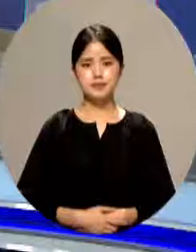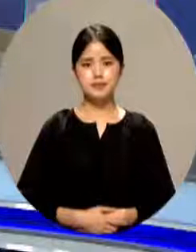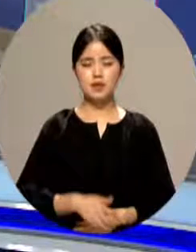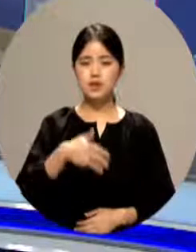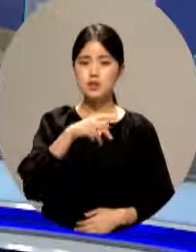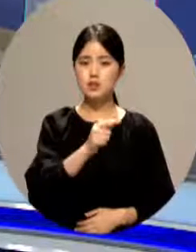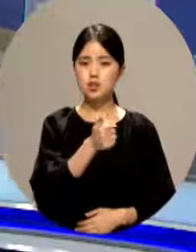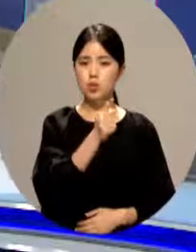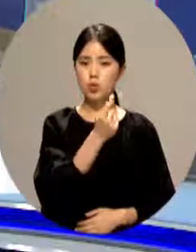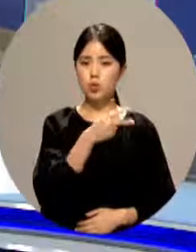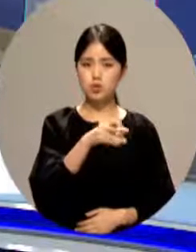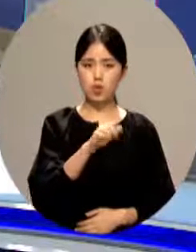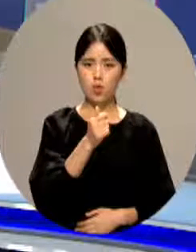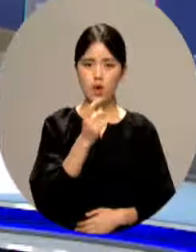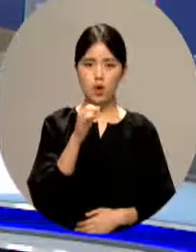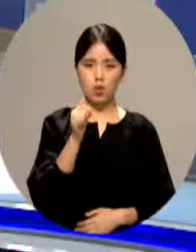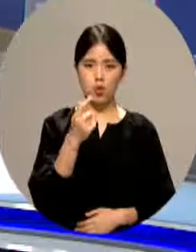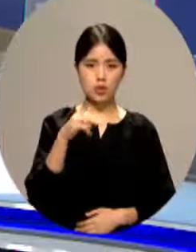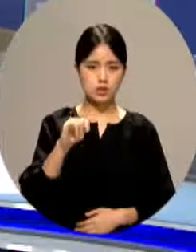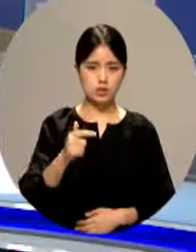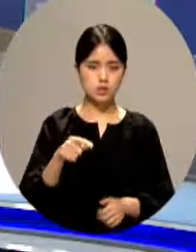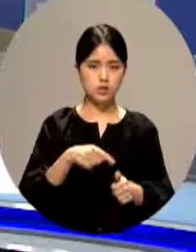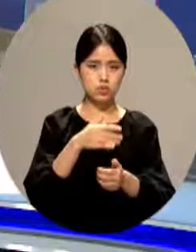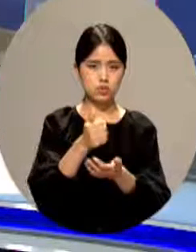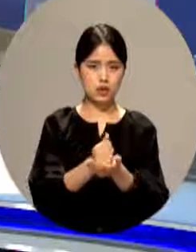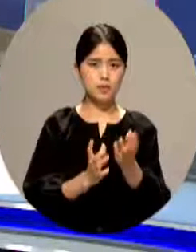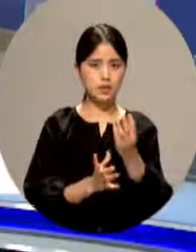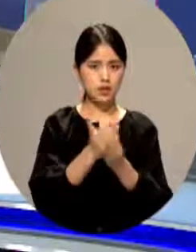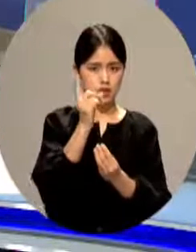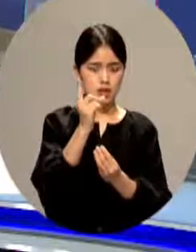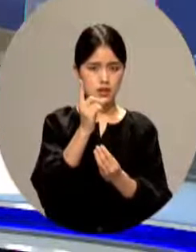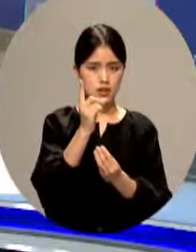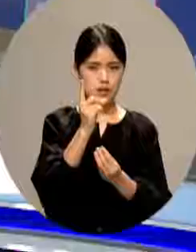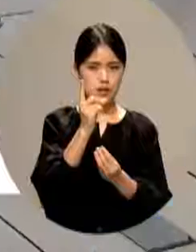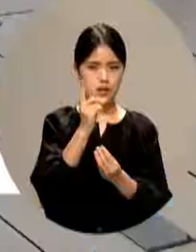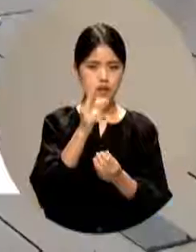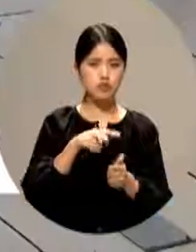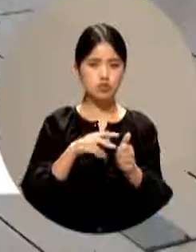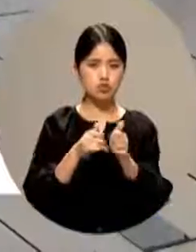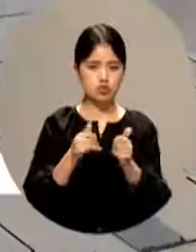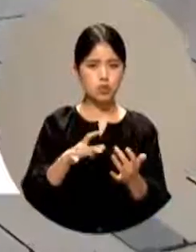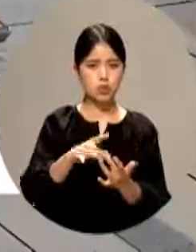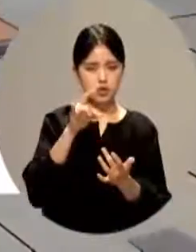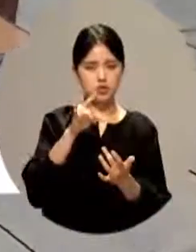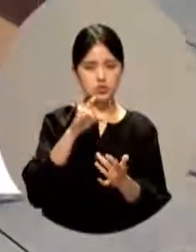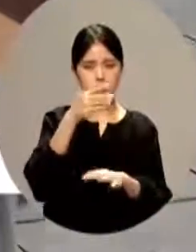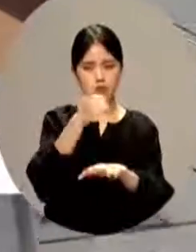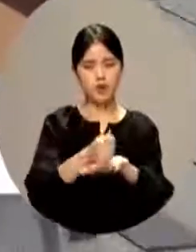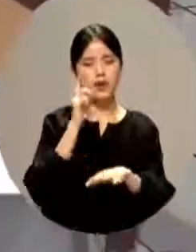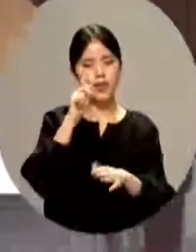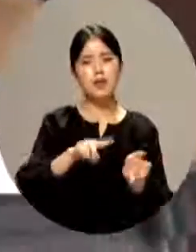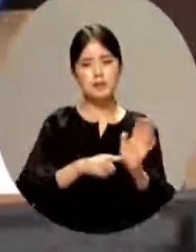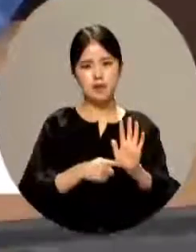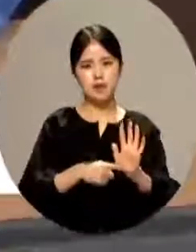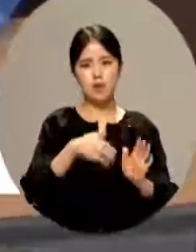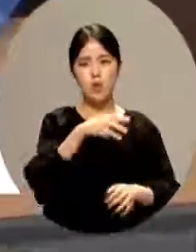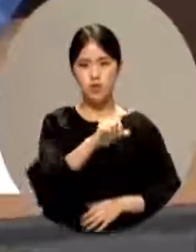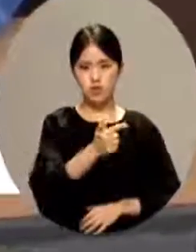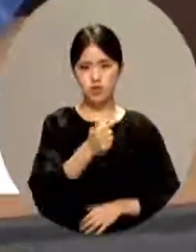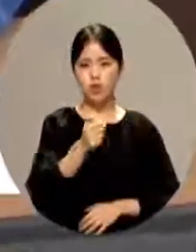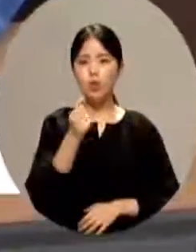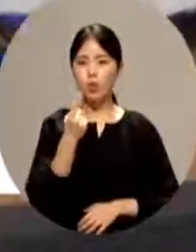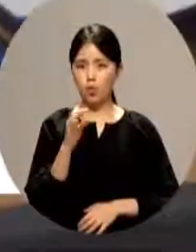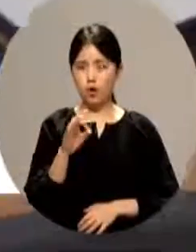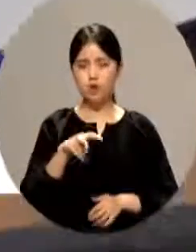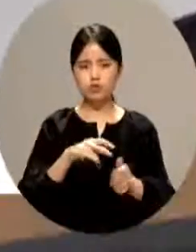1005 성화 무진 전북 교육감 예비후보의 단일 후보 선철 결과가 내일 발표됩니다 1005 성화 모진 두 후보